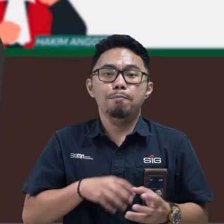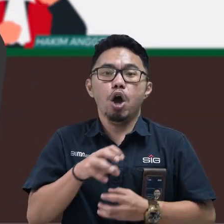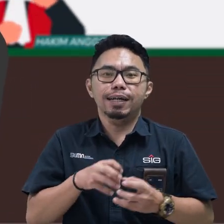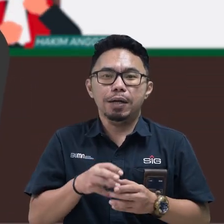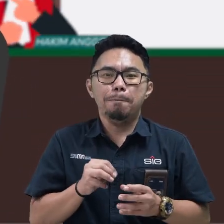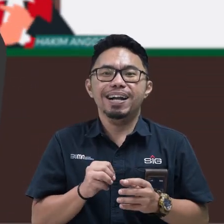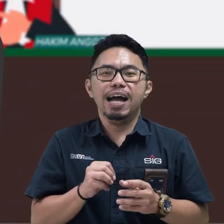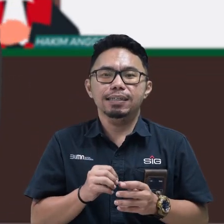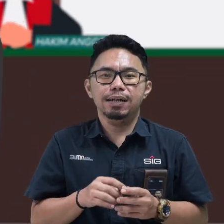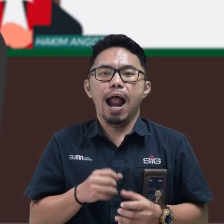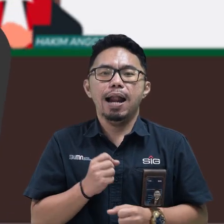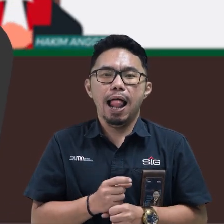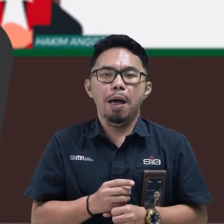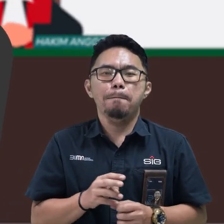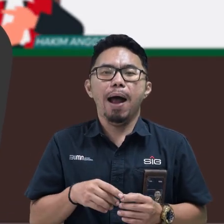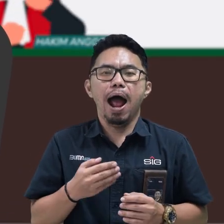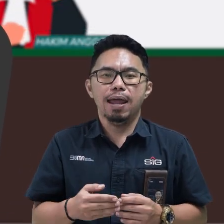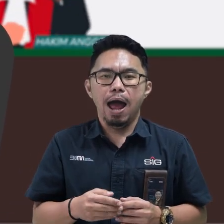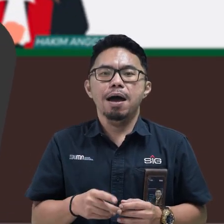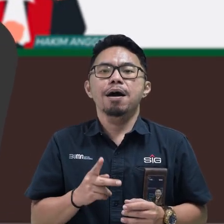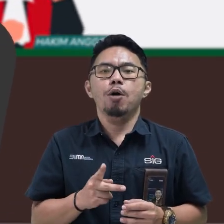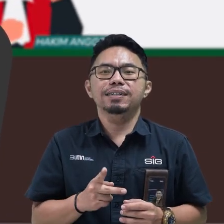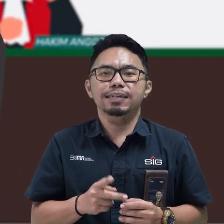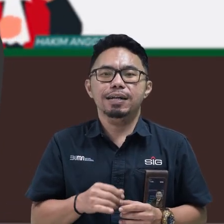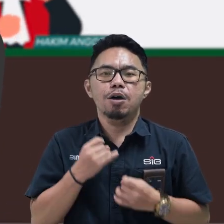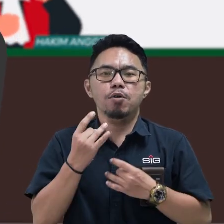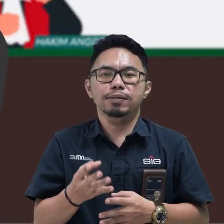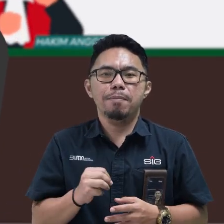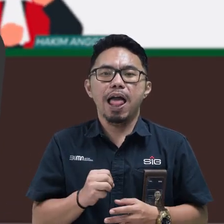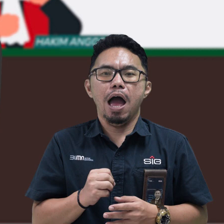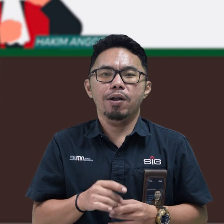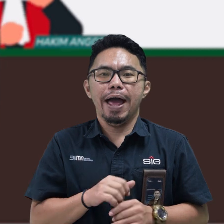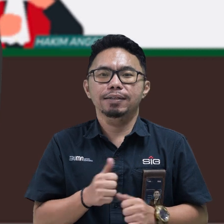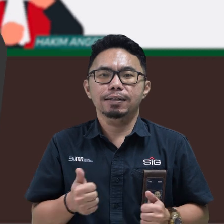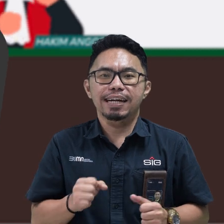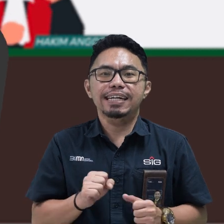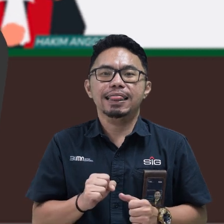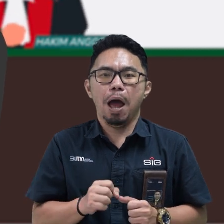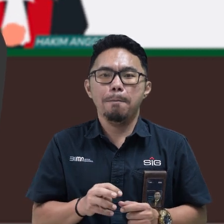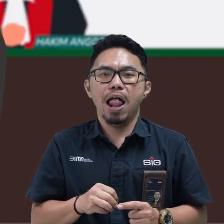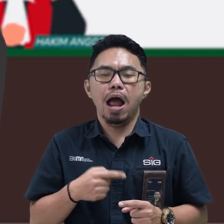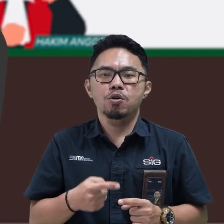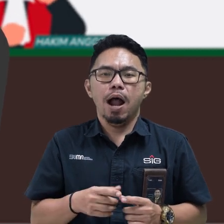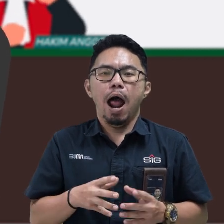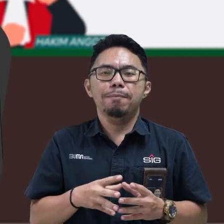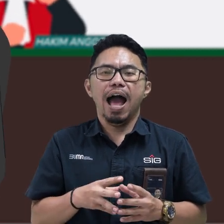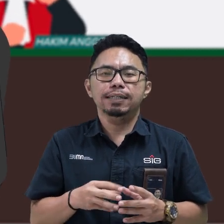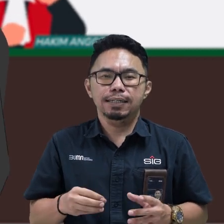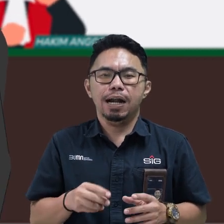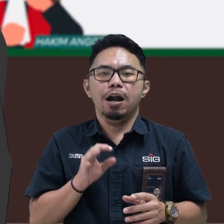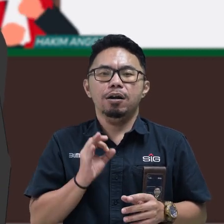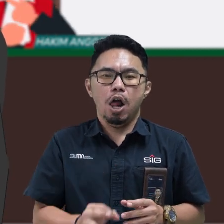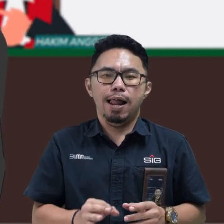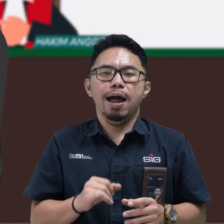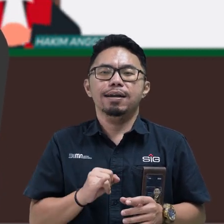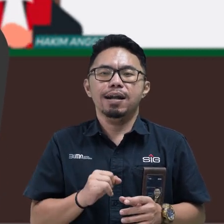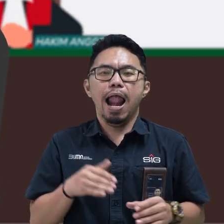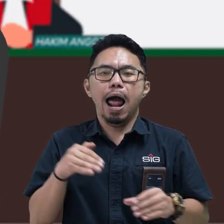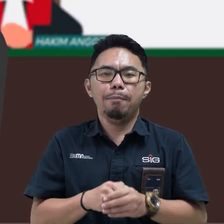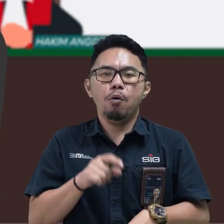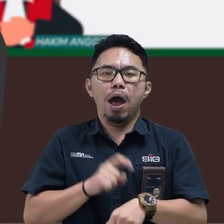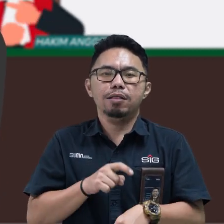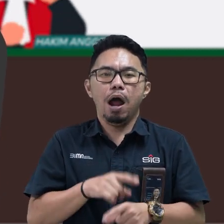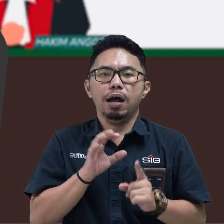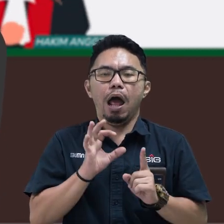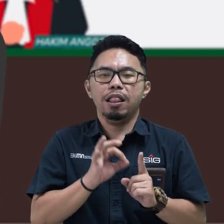Bila proses mediasi gagal, maka Komisi Informasi melakukan penyelesaian sengketa melalui adjudikasi